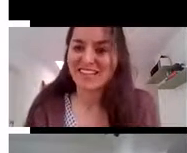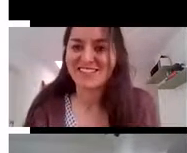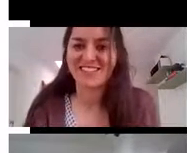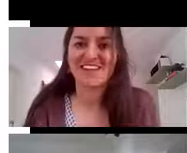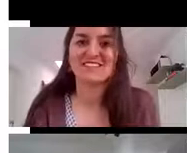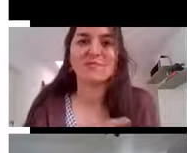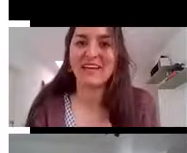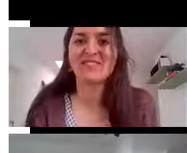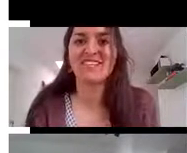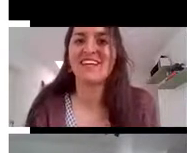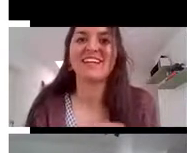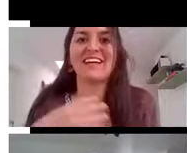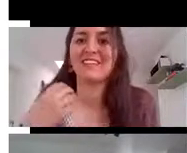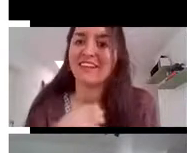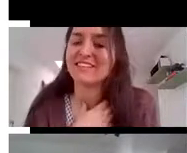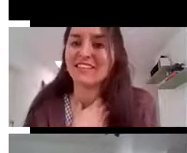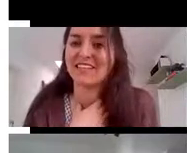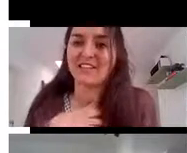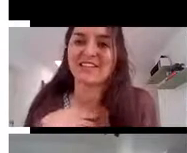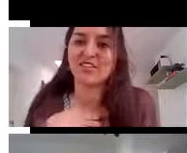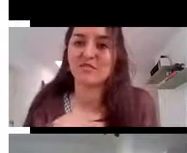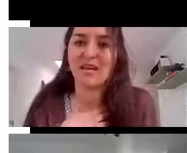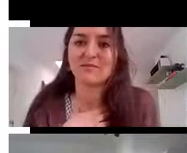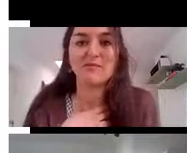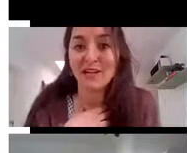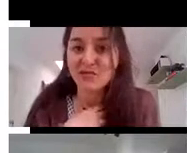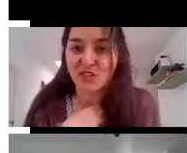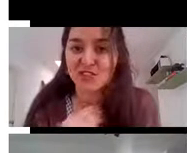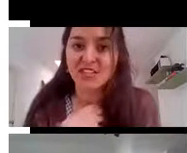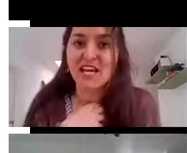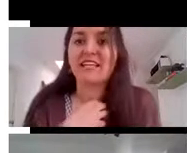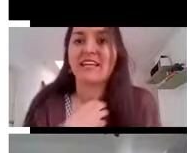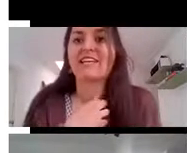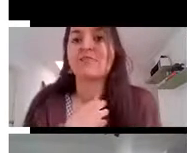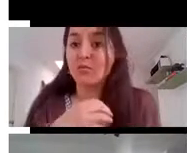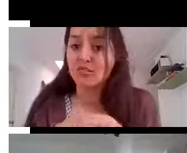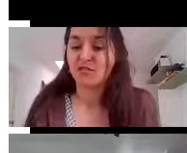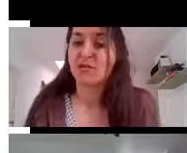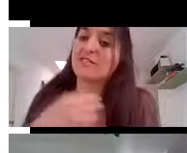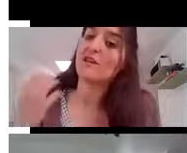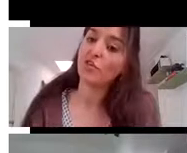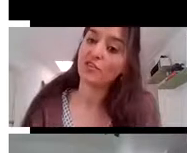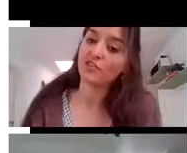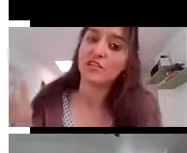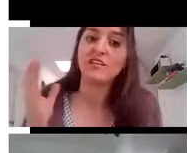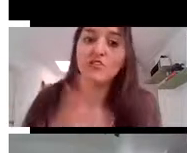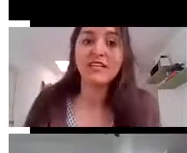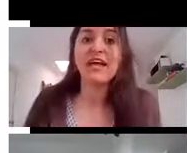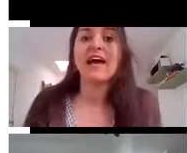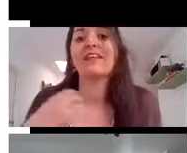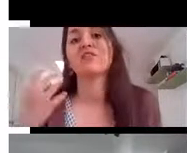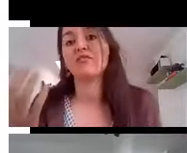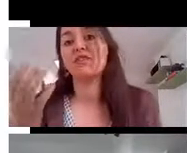de vaccinatiegraad blijft stijgen en de trend in de ziekenhuisopnames blijft gunstig, dan gaan de bubbels van maximaal 100 kunnen in